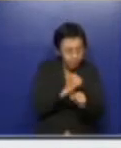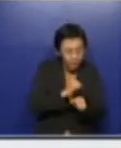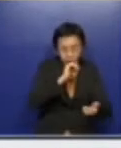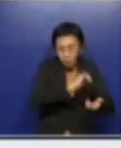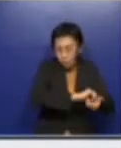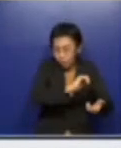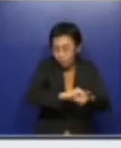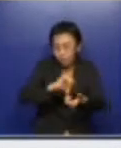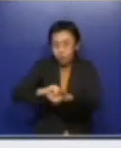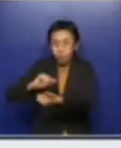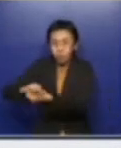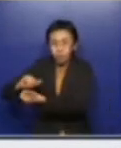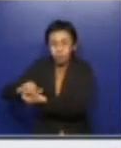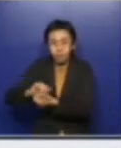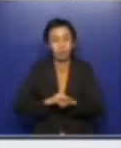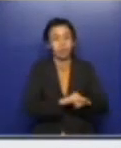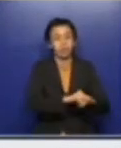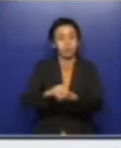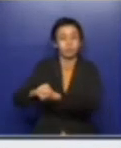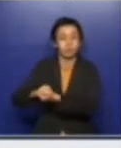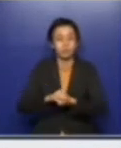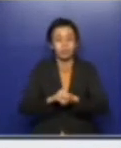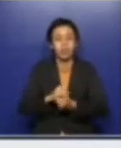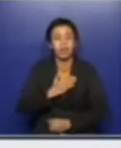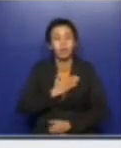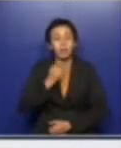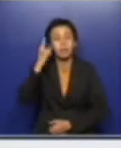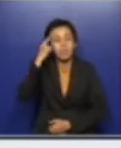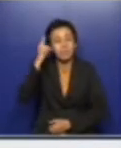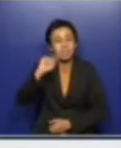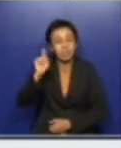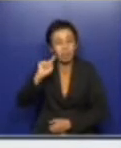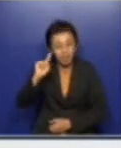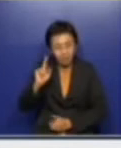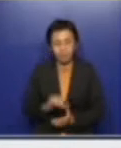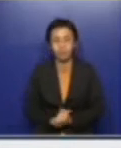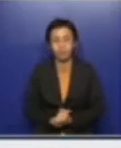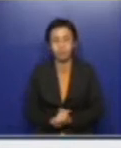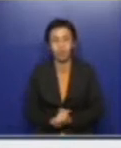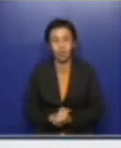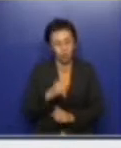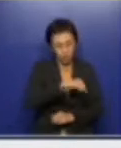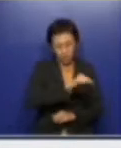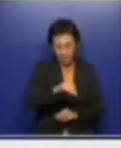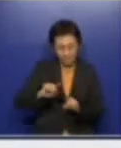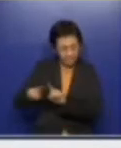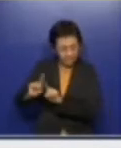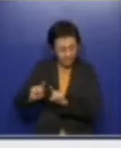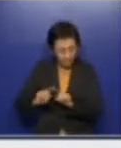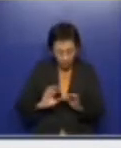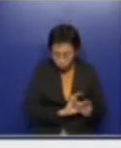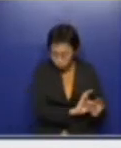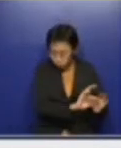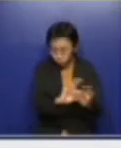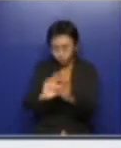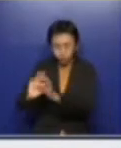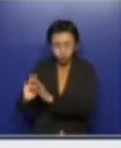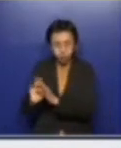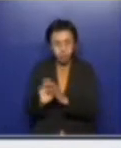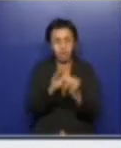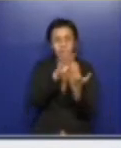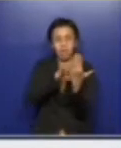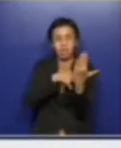ซึ่งในสิ่งที่ผมคิดก็คือ Health in on Policy คือทุกนโยบายนะครับต้องสร้างสุขภ